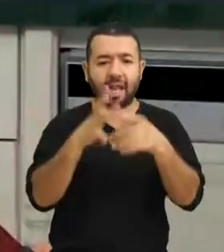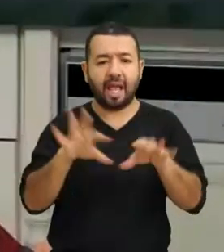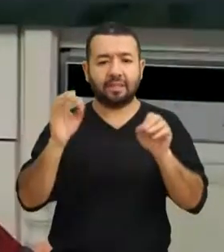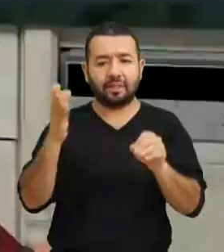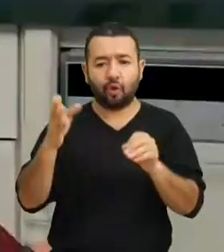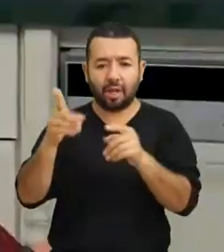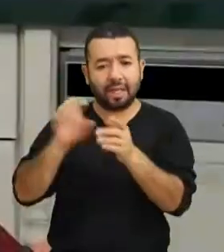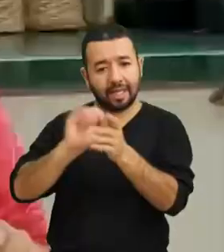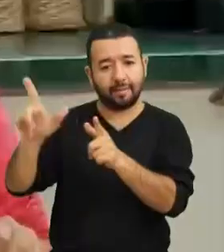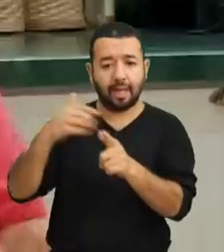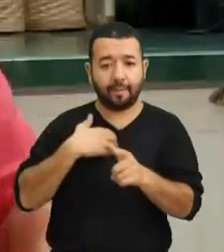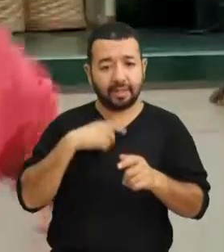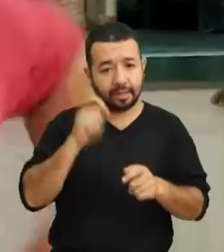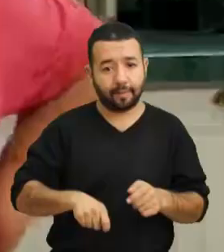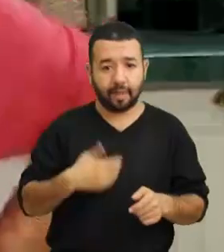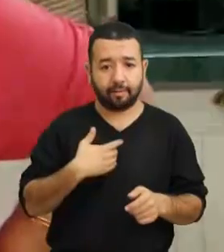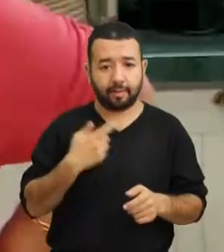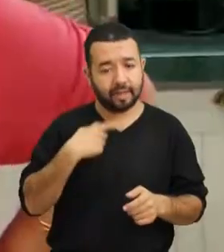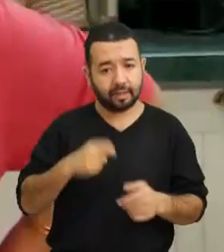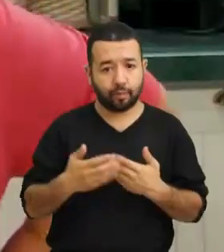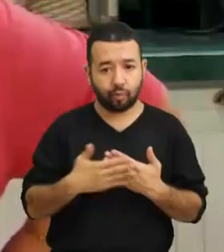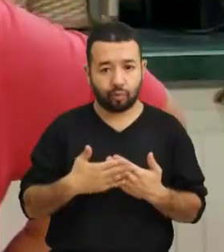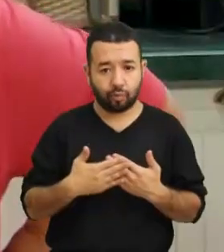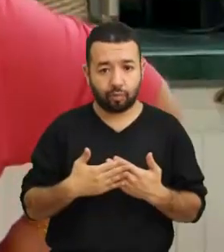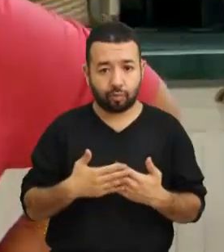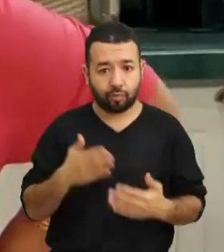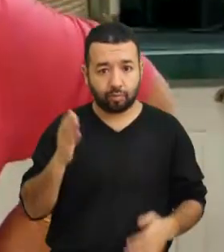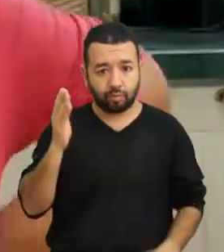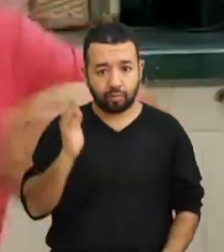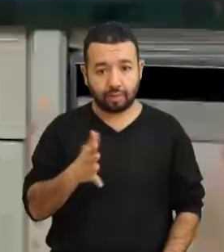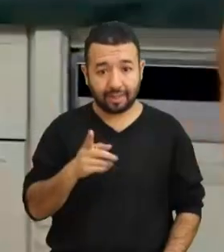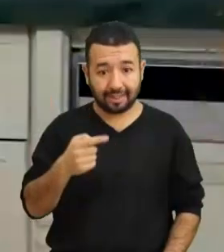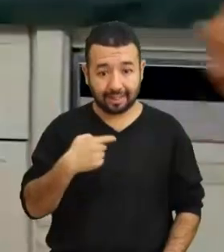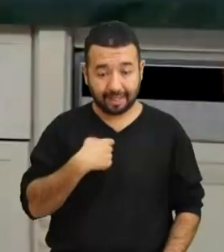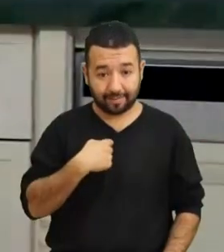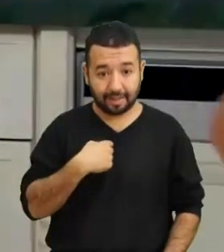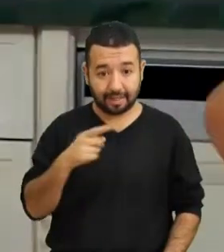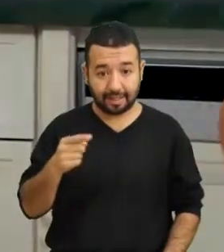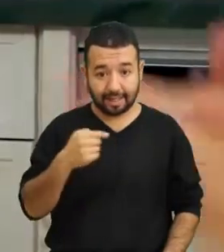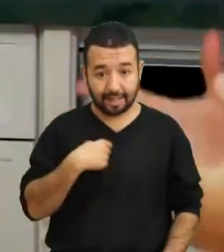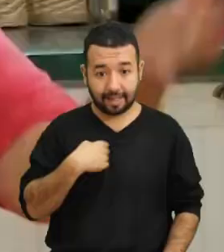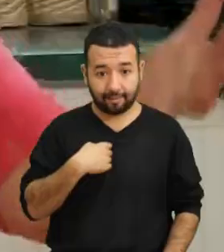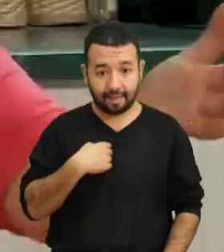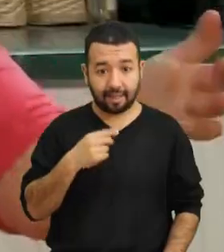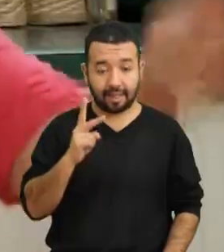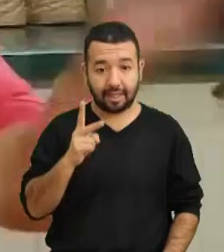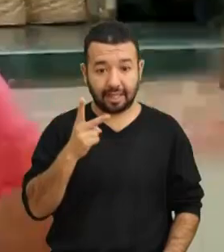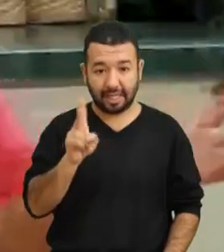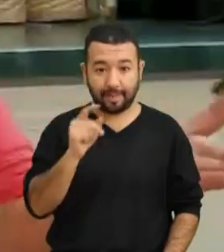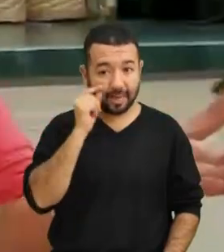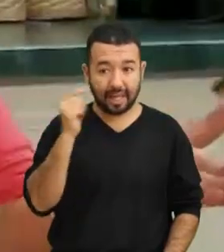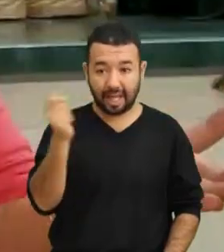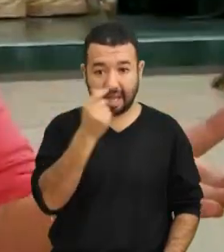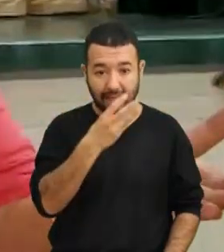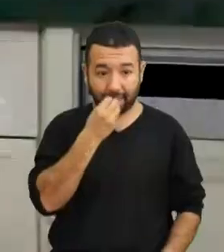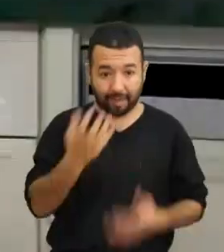Onların yerine biz yapalım diyorum. Yuh! Ya şimdi sen bana böyle 2000 kişiye yemek mi